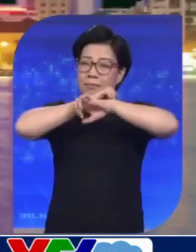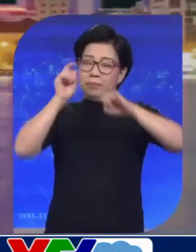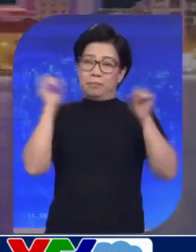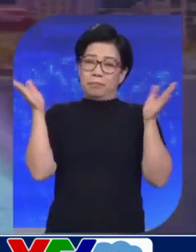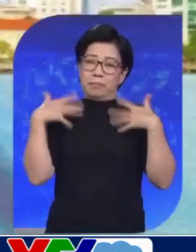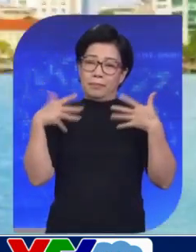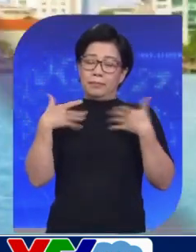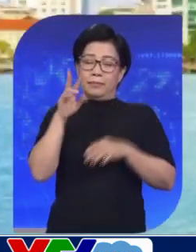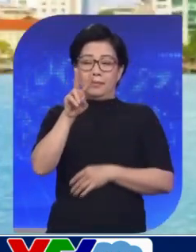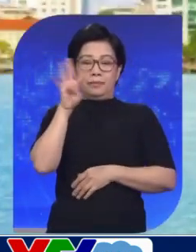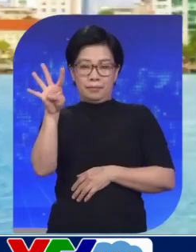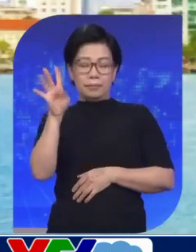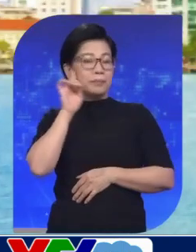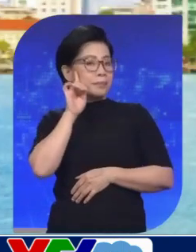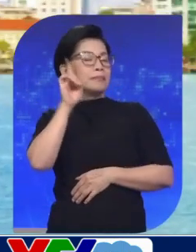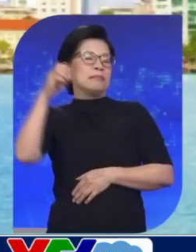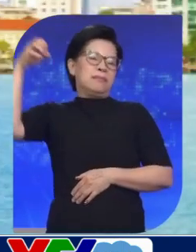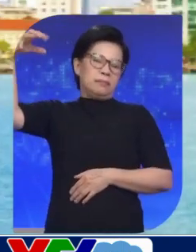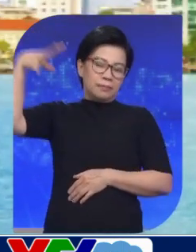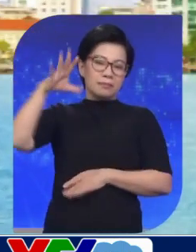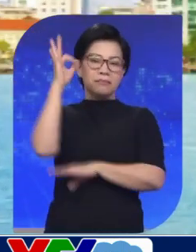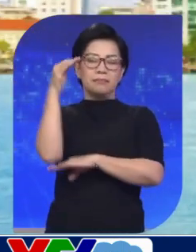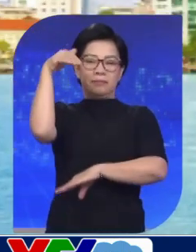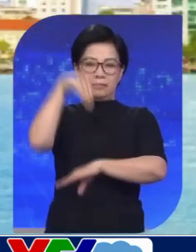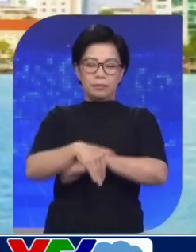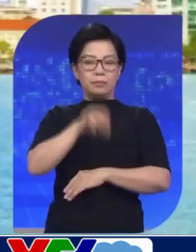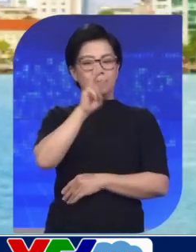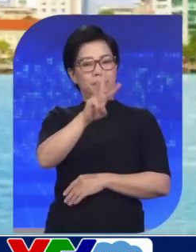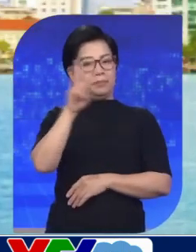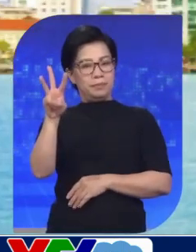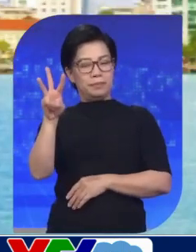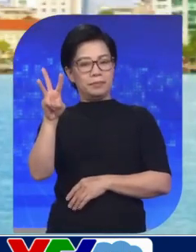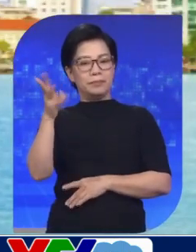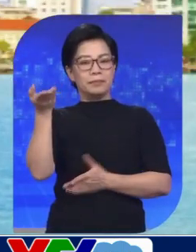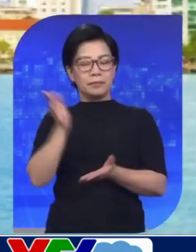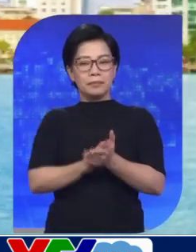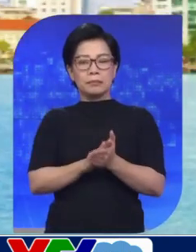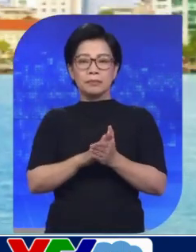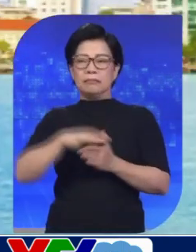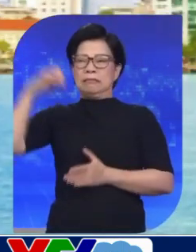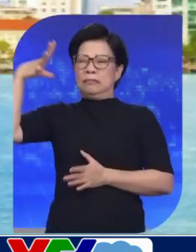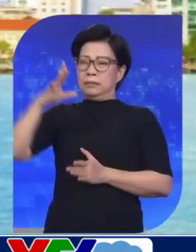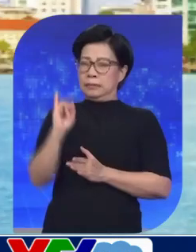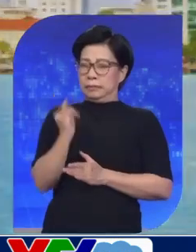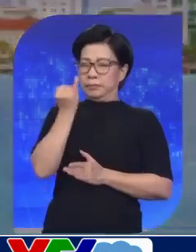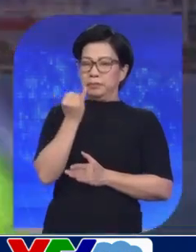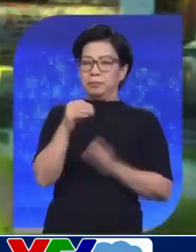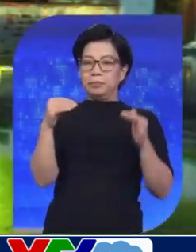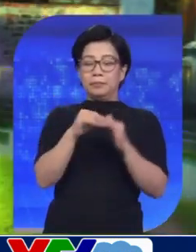độ. Ngày mai có nắng, trưa chiều hơi nóng, 33 độ, kèm với đó là chỉ số tia cực tím ở mức rất cao, mức